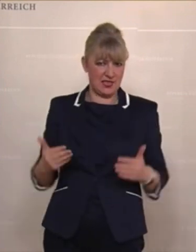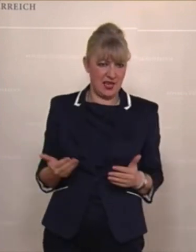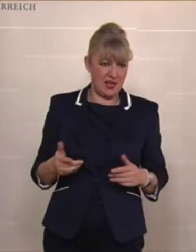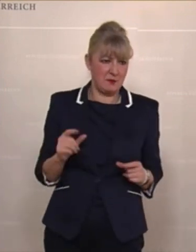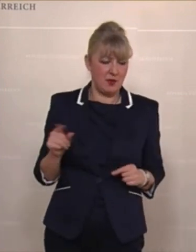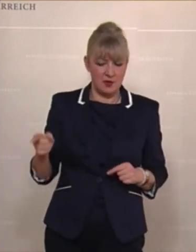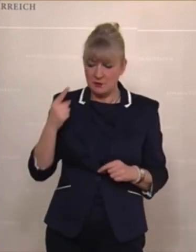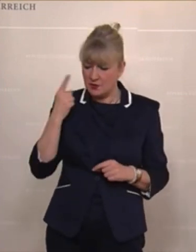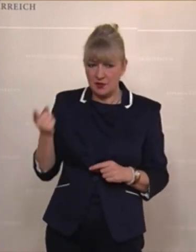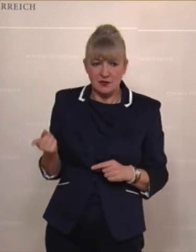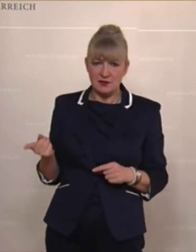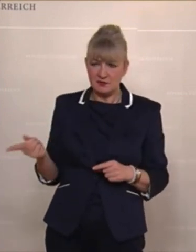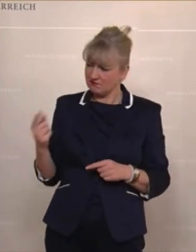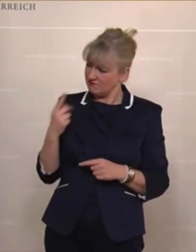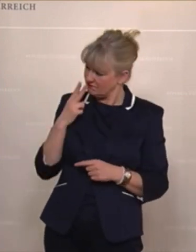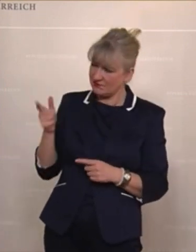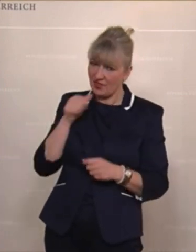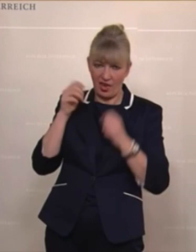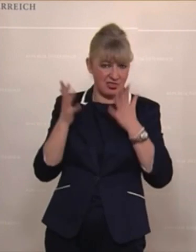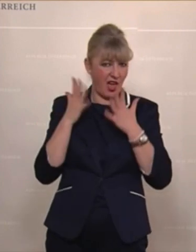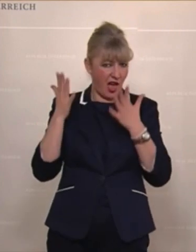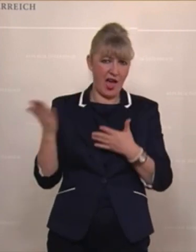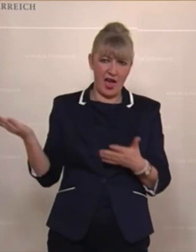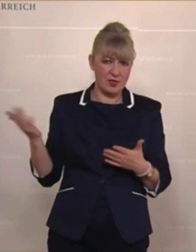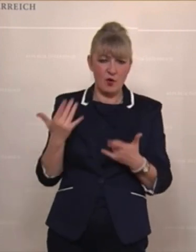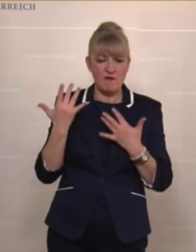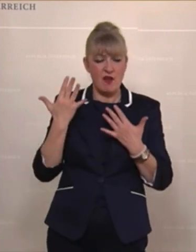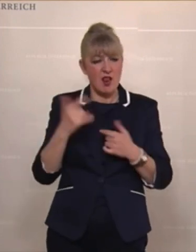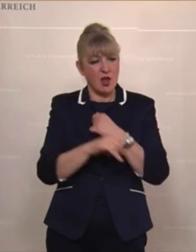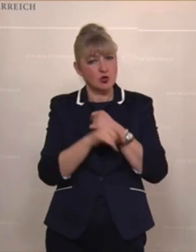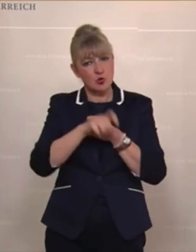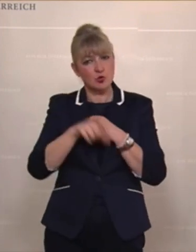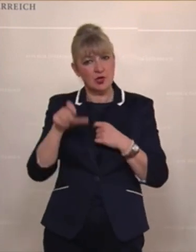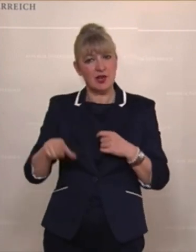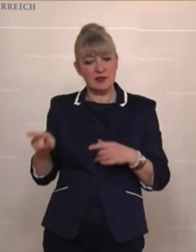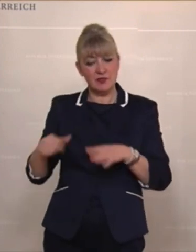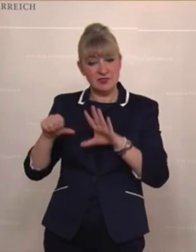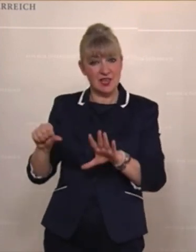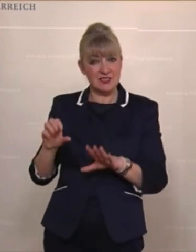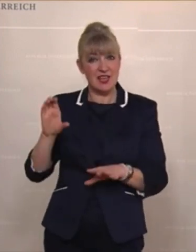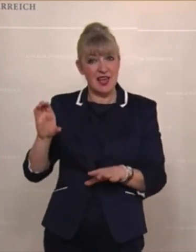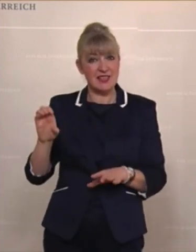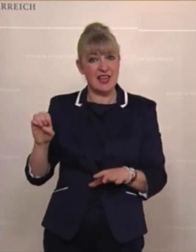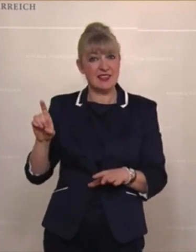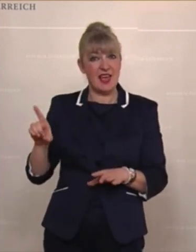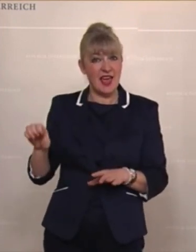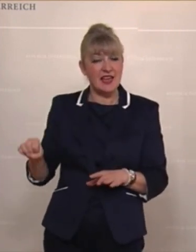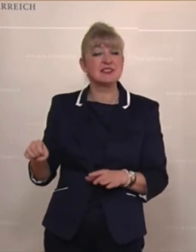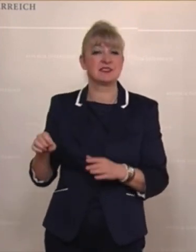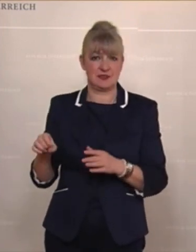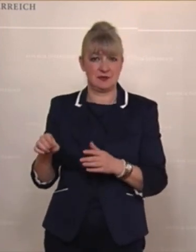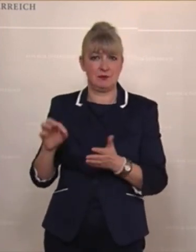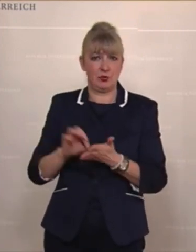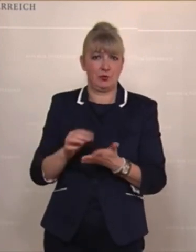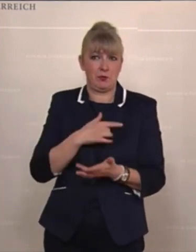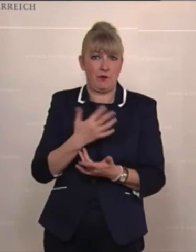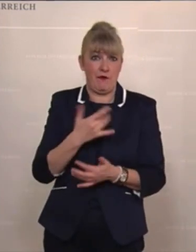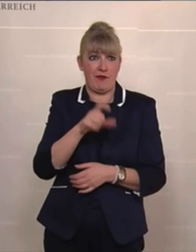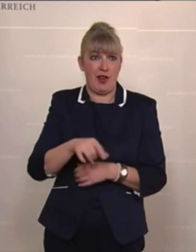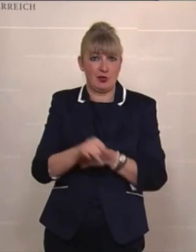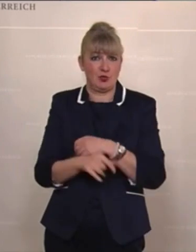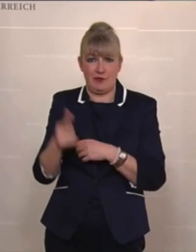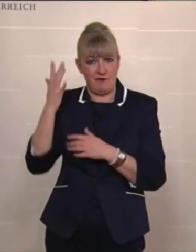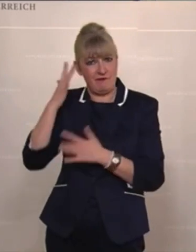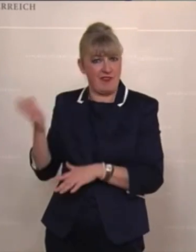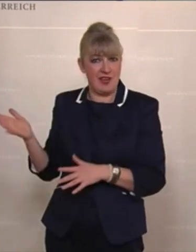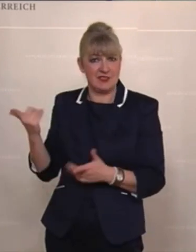Anfragebeantwortung geht hervor, dass Sie überhaupt keine Ahnung haben, wie viele Studierende überhaupt von diesen 16 ECTS betroffen sein werden. Sie